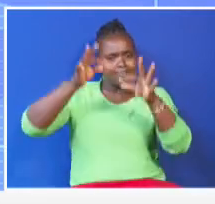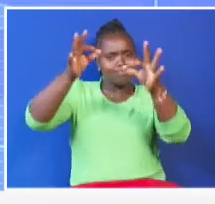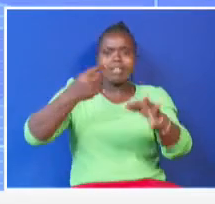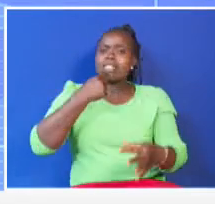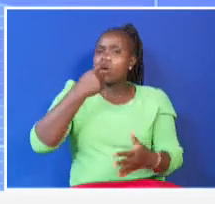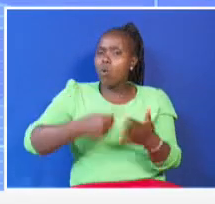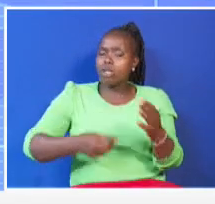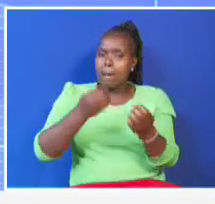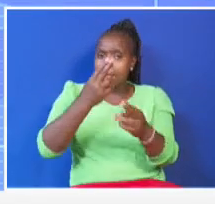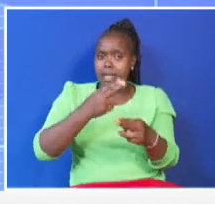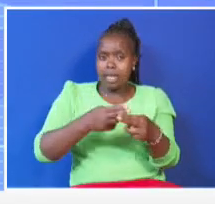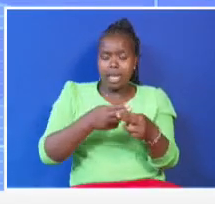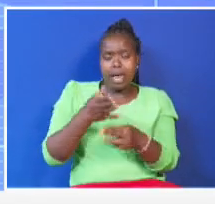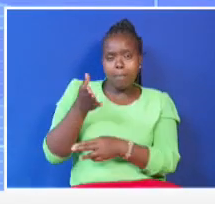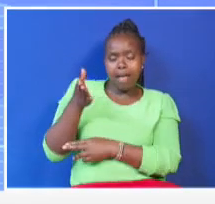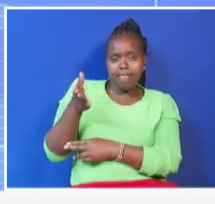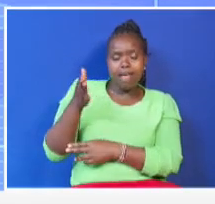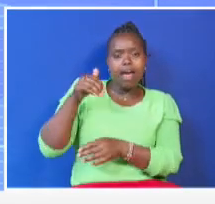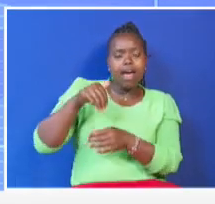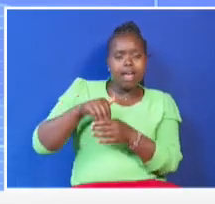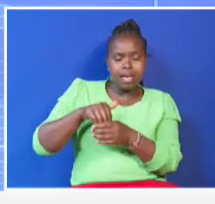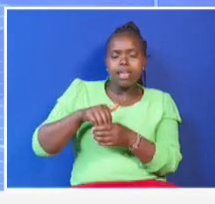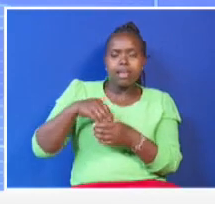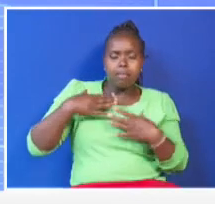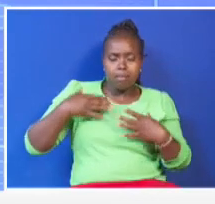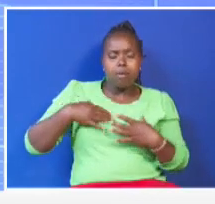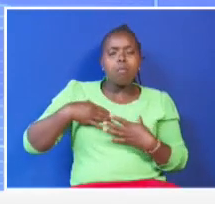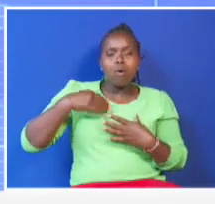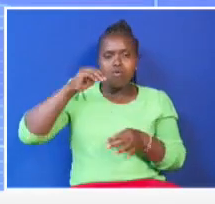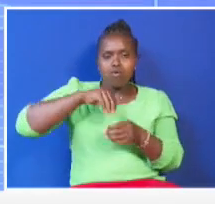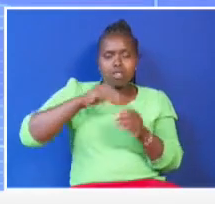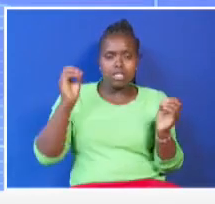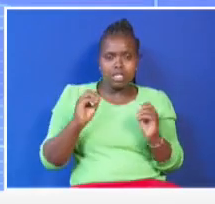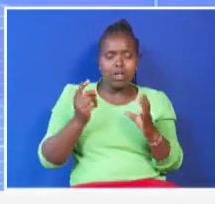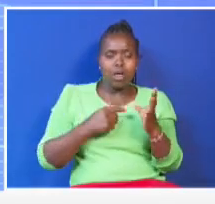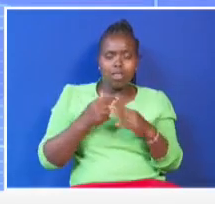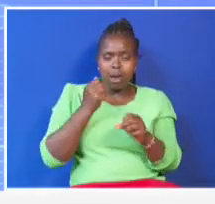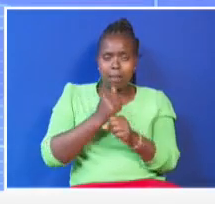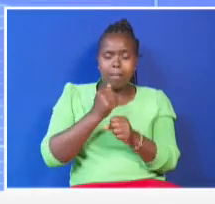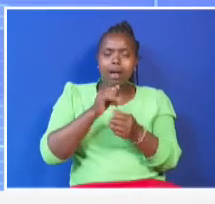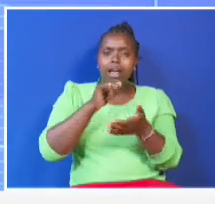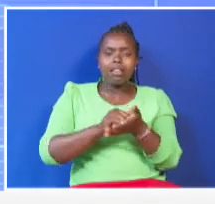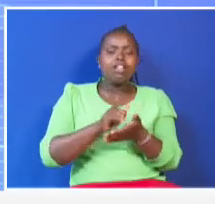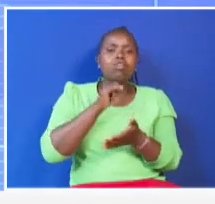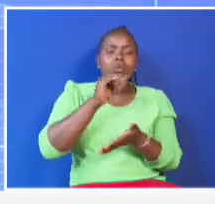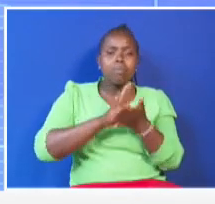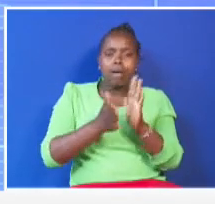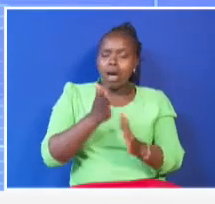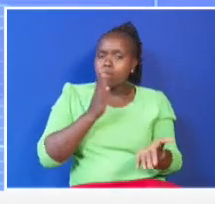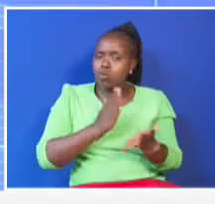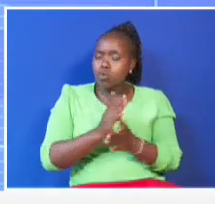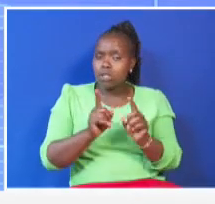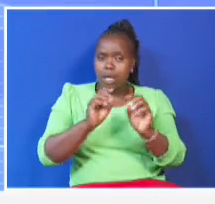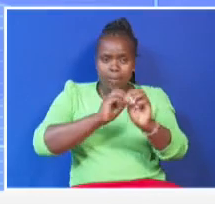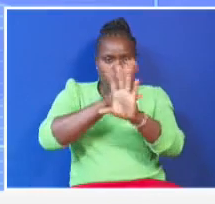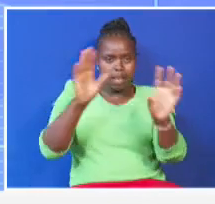ya wengi wao hayakuwa katika kwenye sajili ya wapiga kura na hivyo kuifanya shughuli hiyo kutokuwa ya kweli na uwazi.